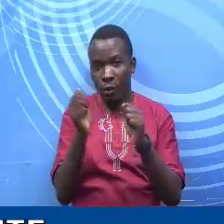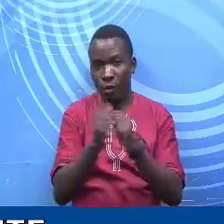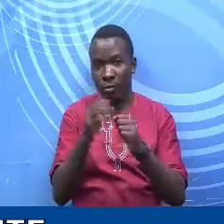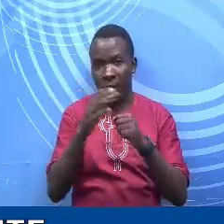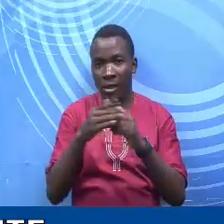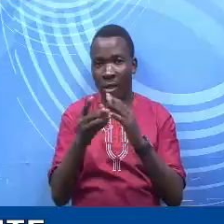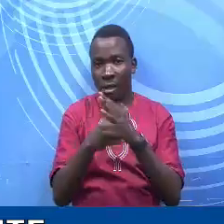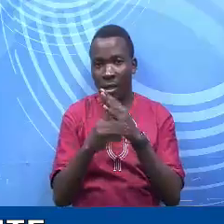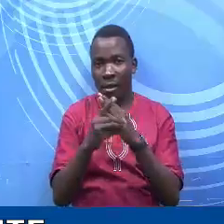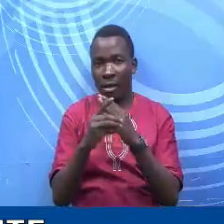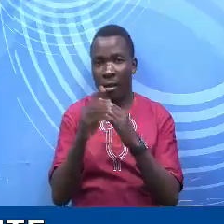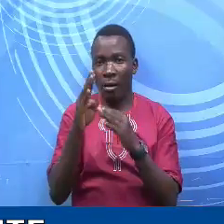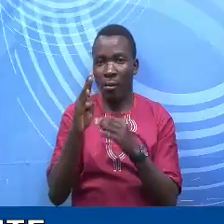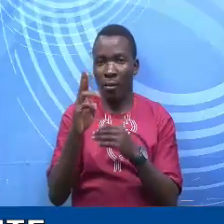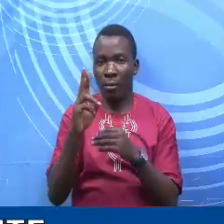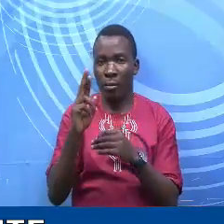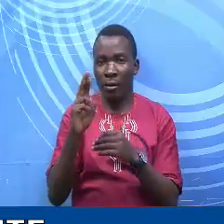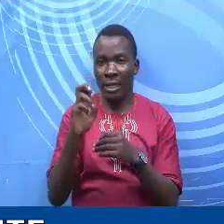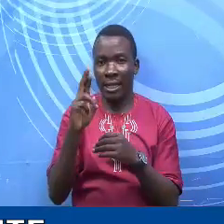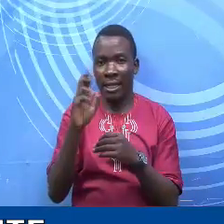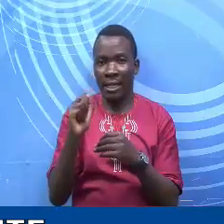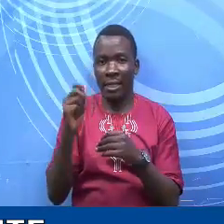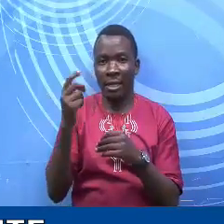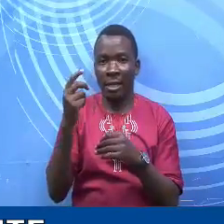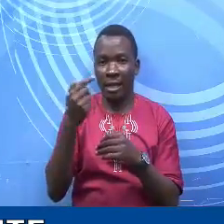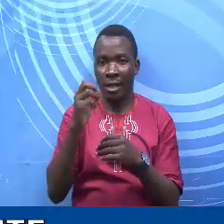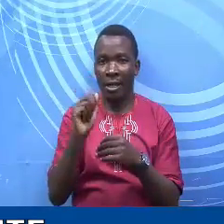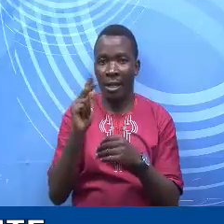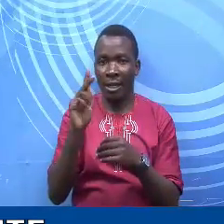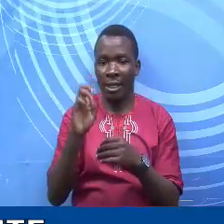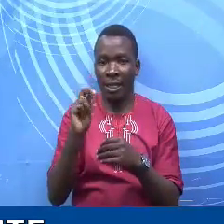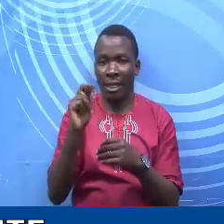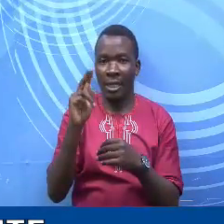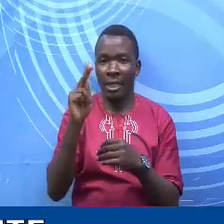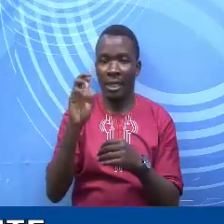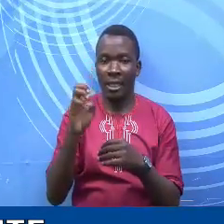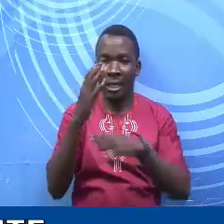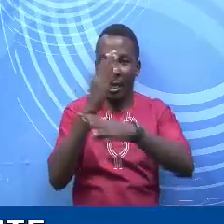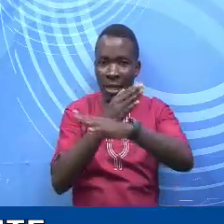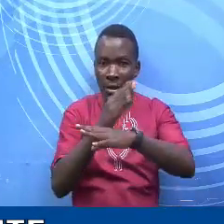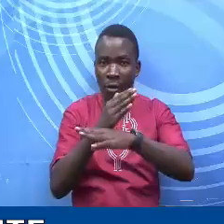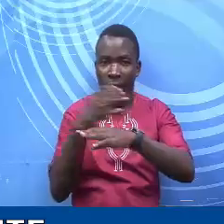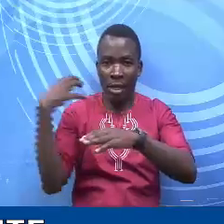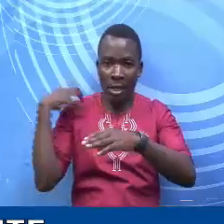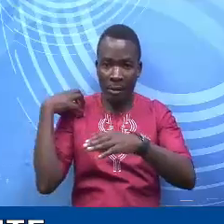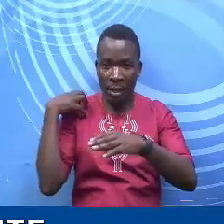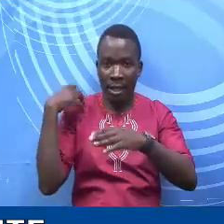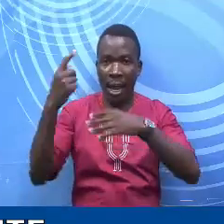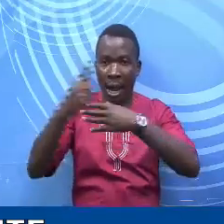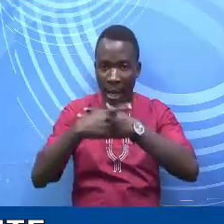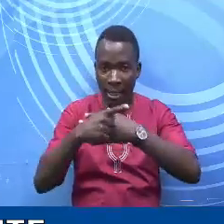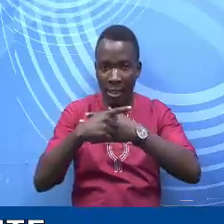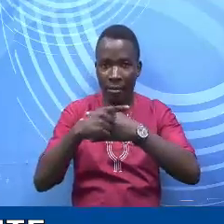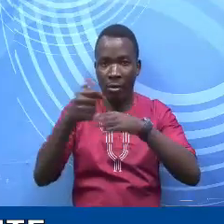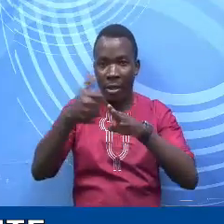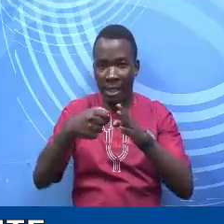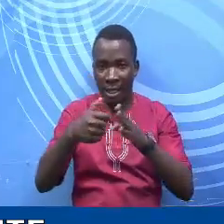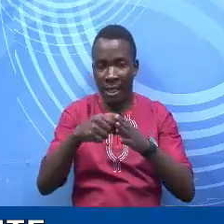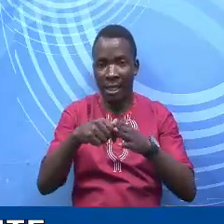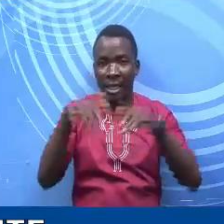harimo akarere ka Burera, Gakenke, Kamonyi, Bugesera, Gatsibo, Kirehe, Ngoma, Nyagatare,